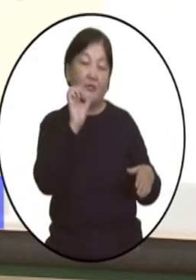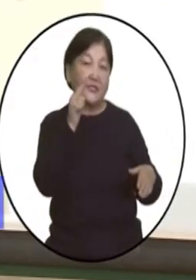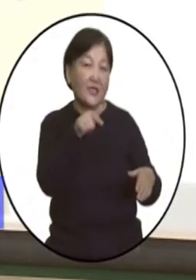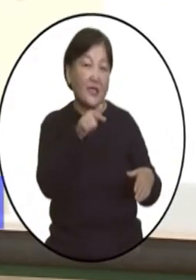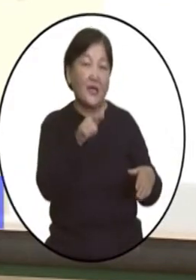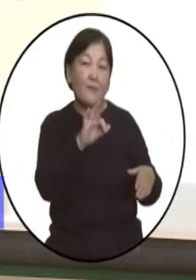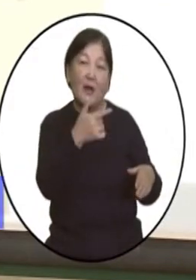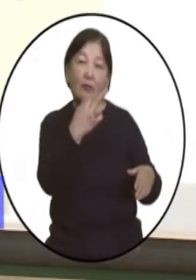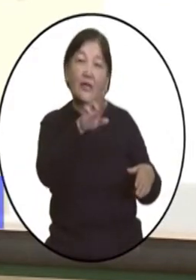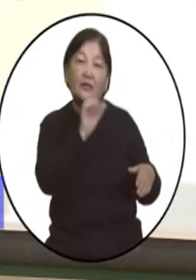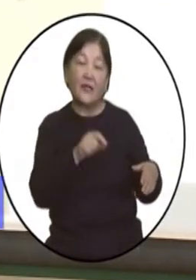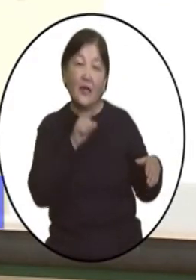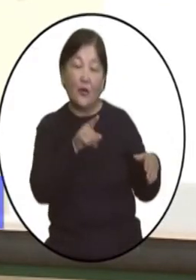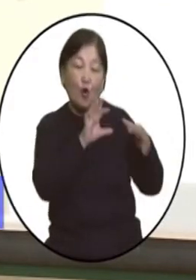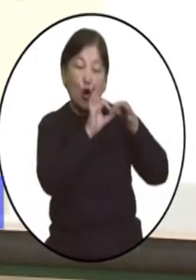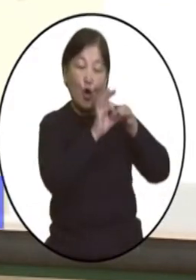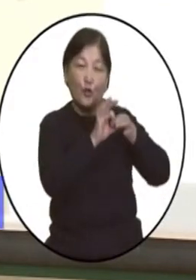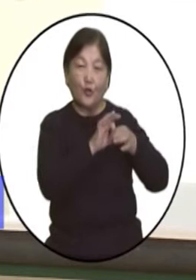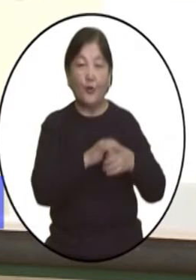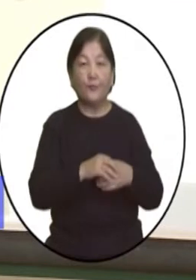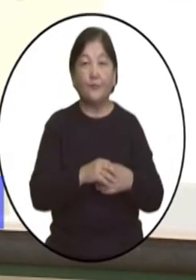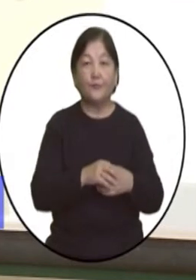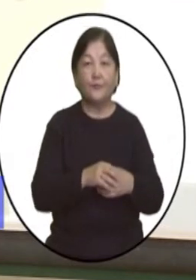байгуулгатай харилцан ор хоорондоо